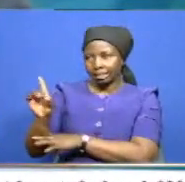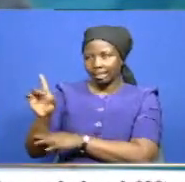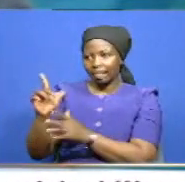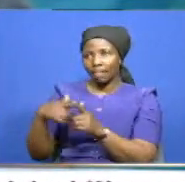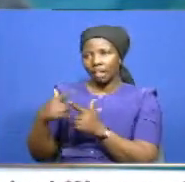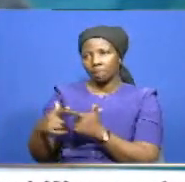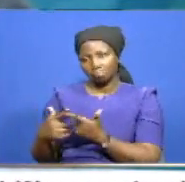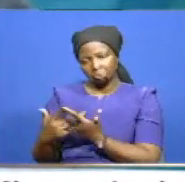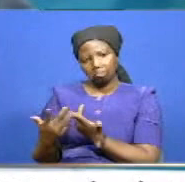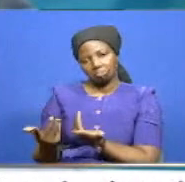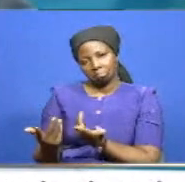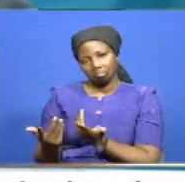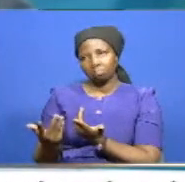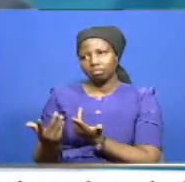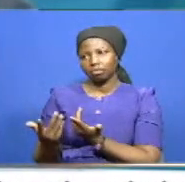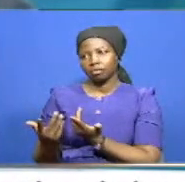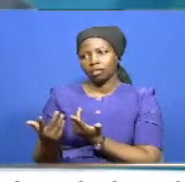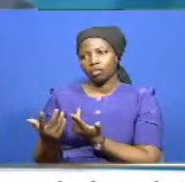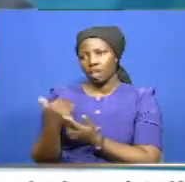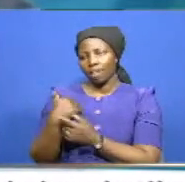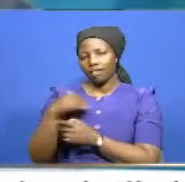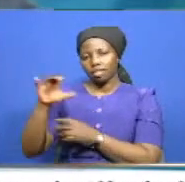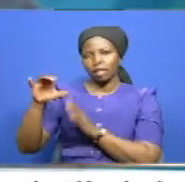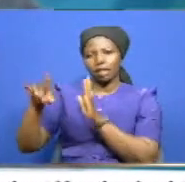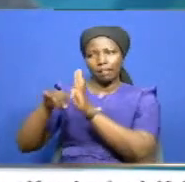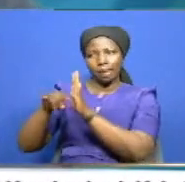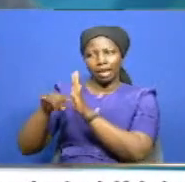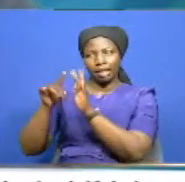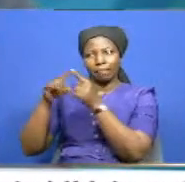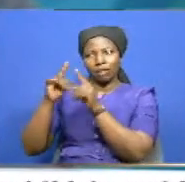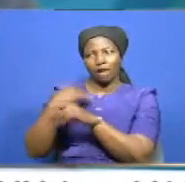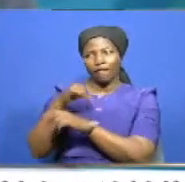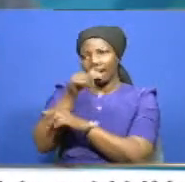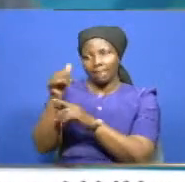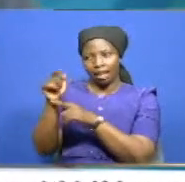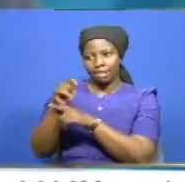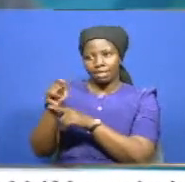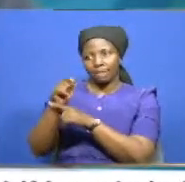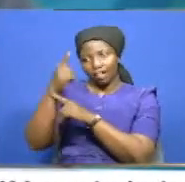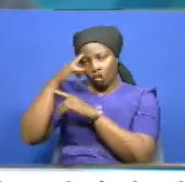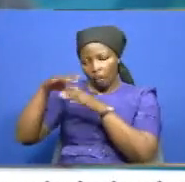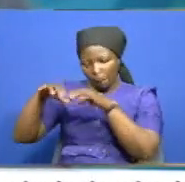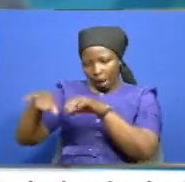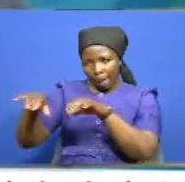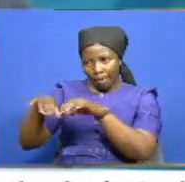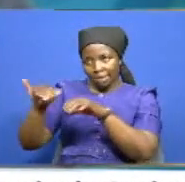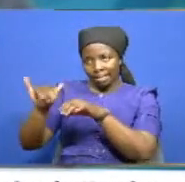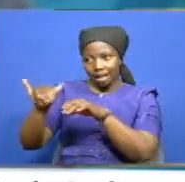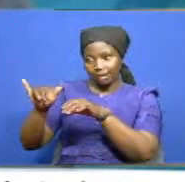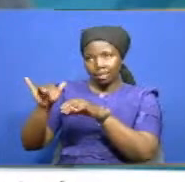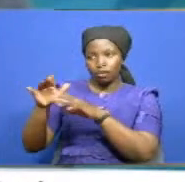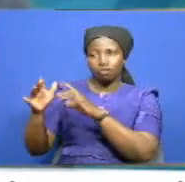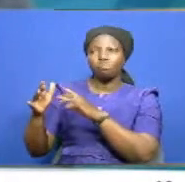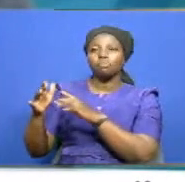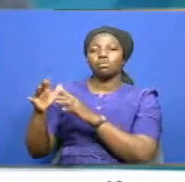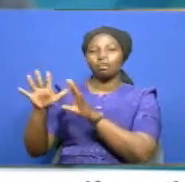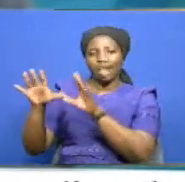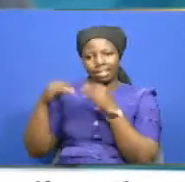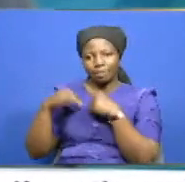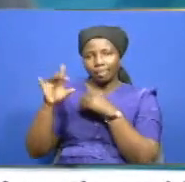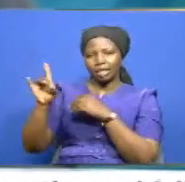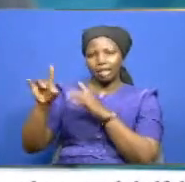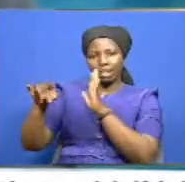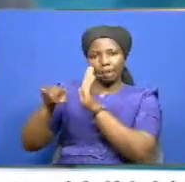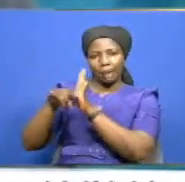Alafu tunakuwa na C minus, but kuna hii course ya nasema plumbing, hiyo tunachukua D minus because